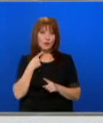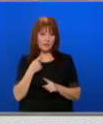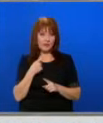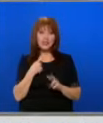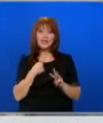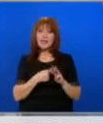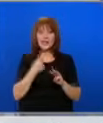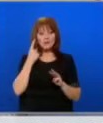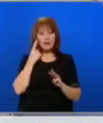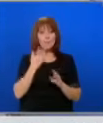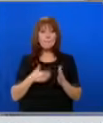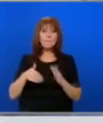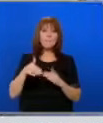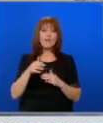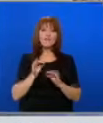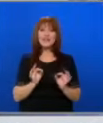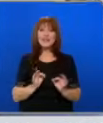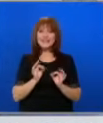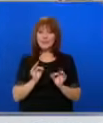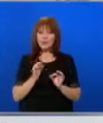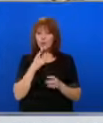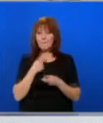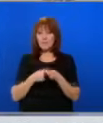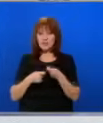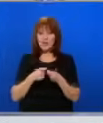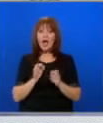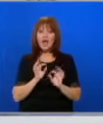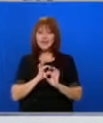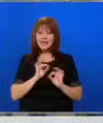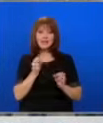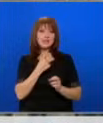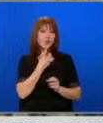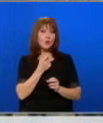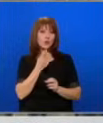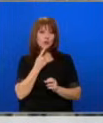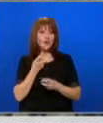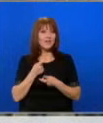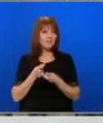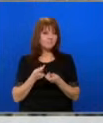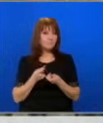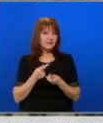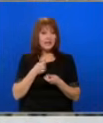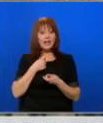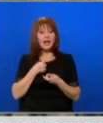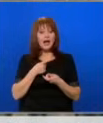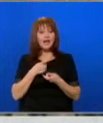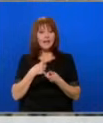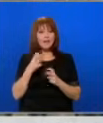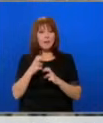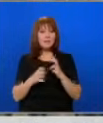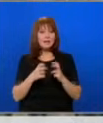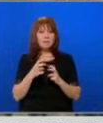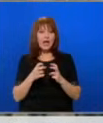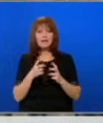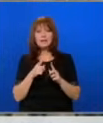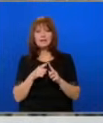означава още повече сигурност за бизнеса, по-ясни условия на работа, спестяване на разходи. Нашите промишлени предприятия са ориентирани най-вече